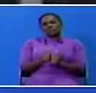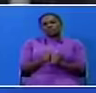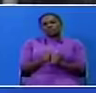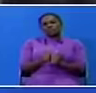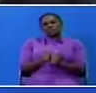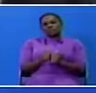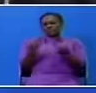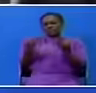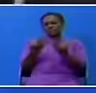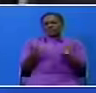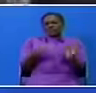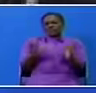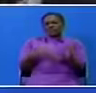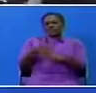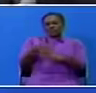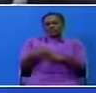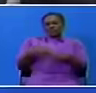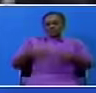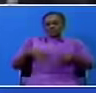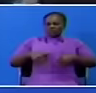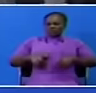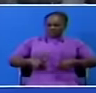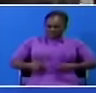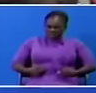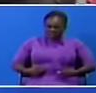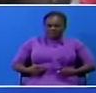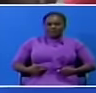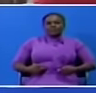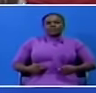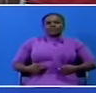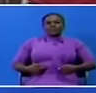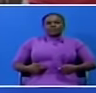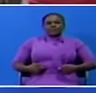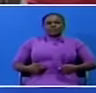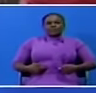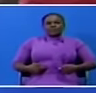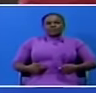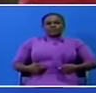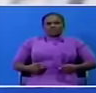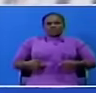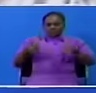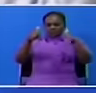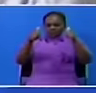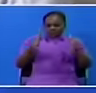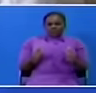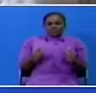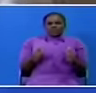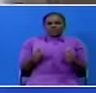Uhuru ulipatikana baada ya wapita njia kuchoshwa na masononeko yao yaliyosababishwa na mawakala wajeuri.